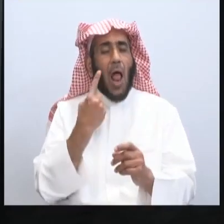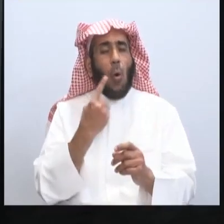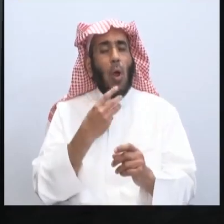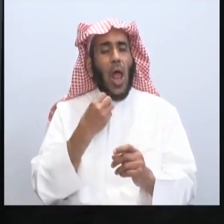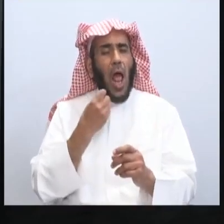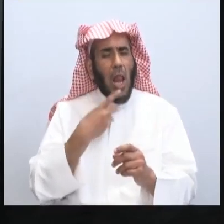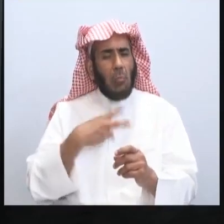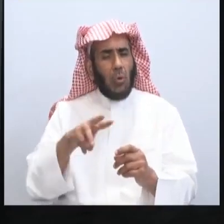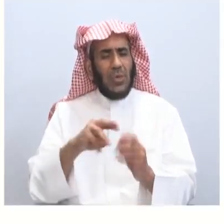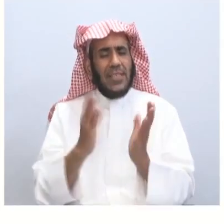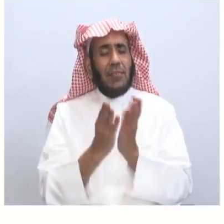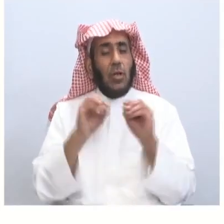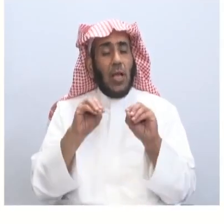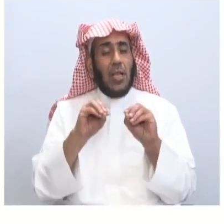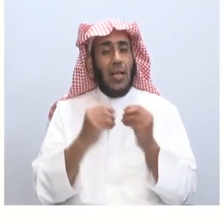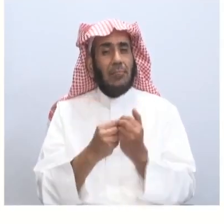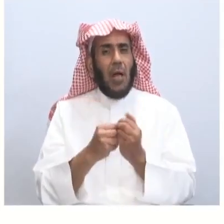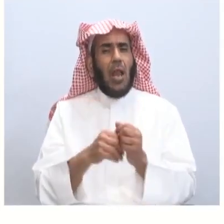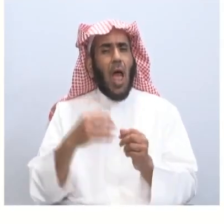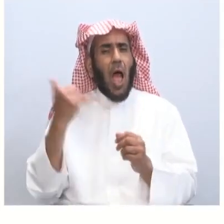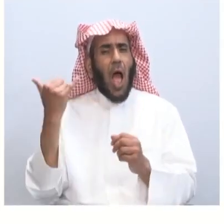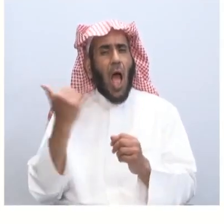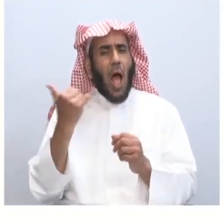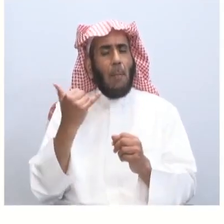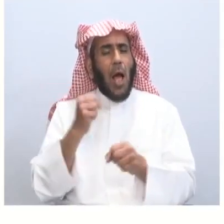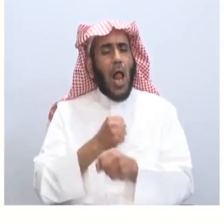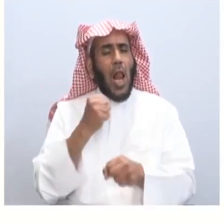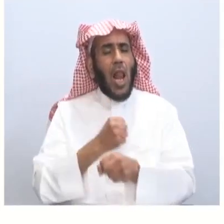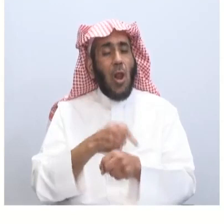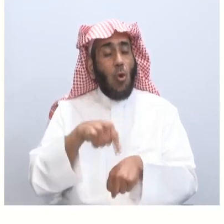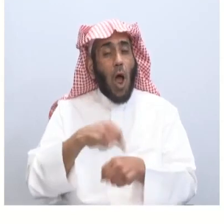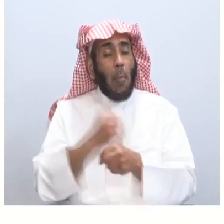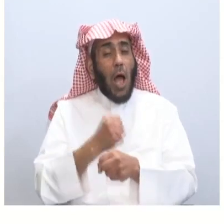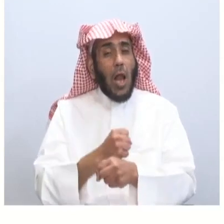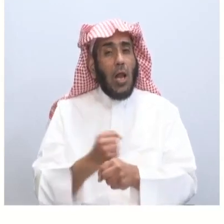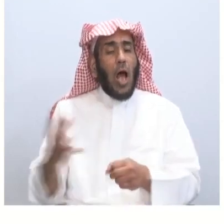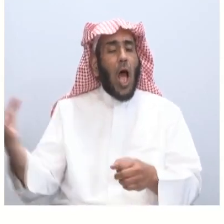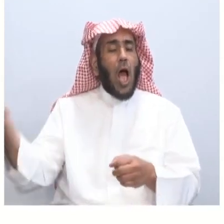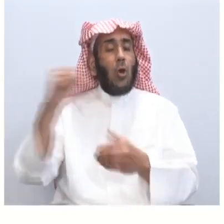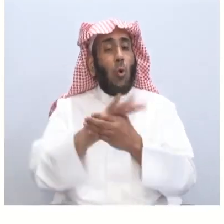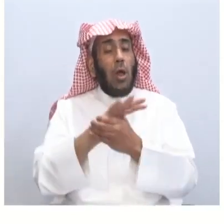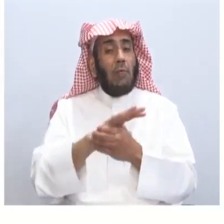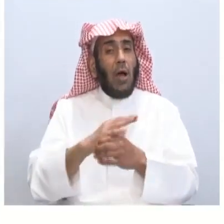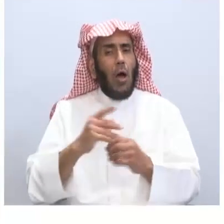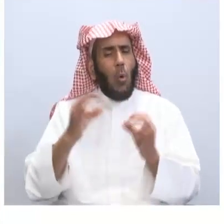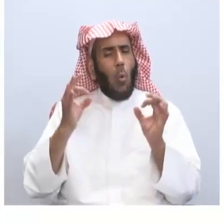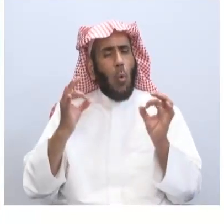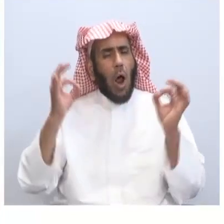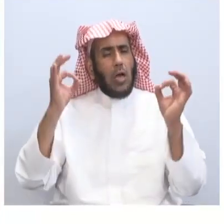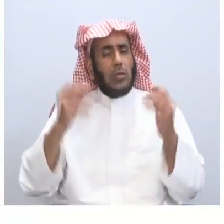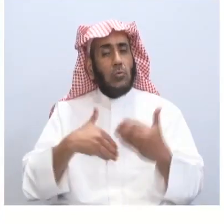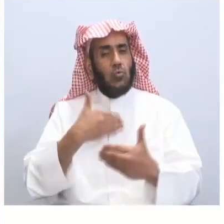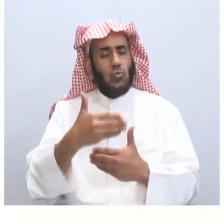المتوسط سوف نتحدث عن اعمال الخلفاء الراشدين وقبل ان نبدا سوف